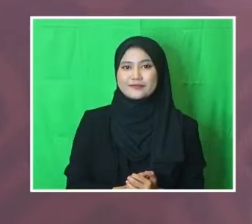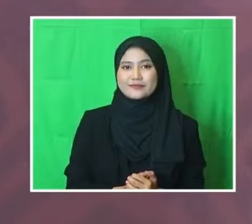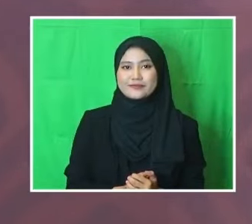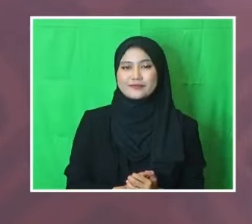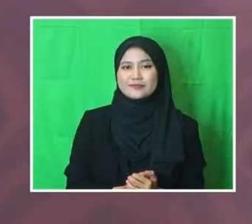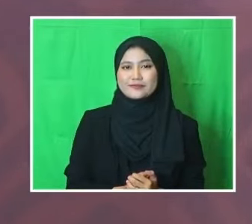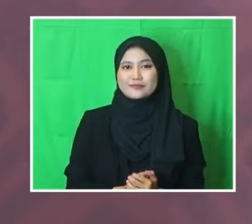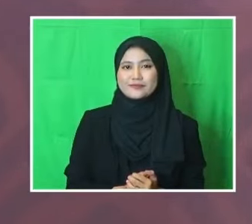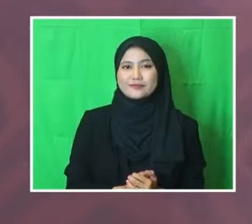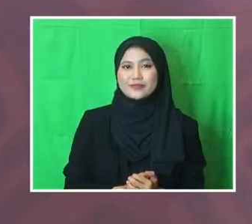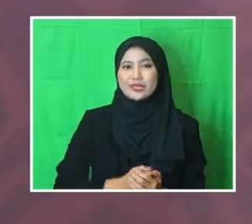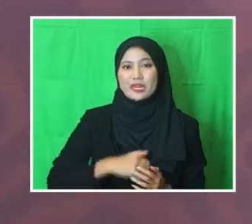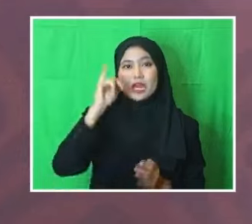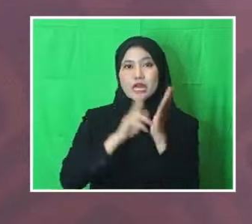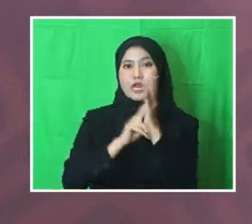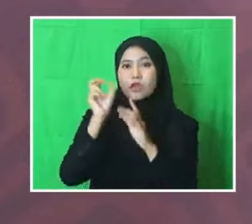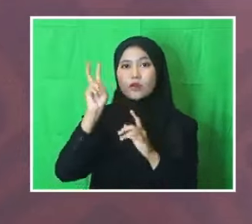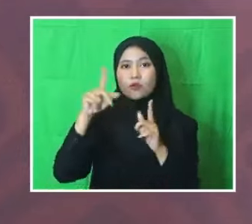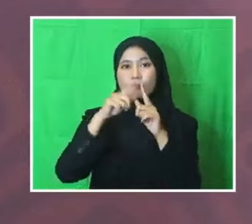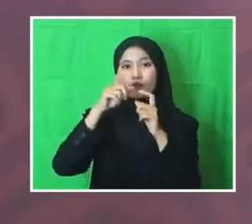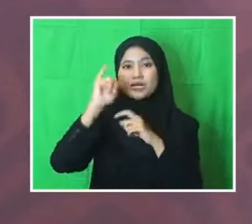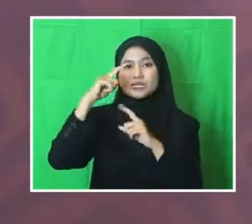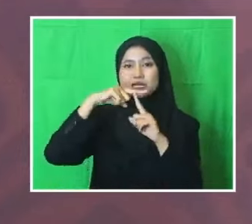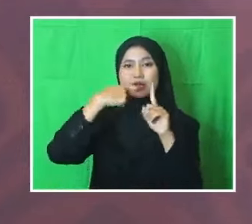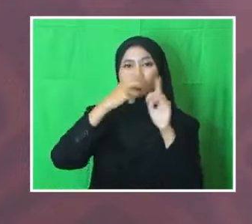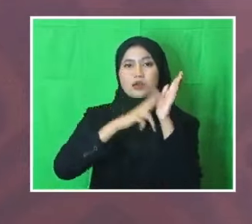J inovasi teknologi inieliak